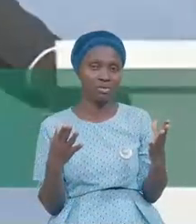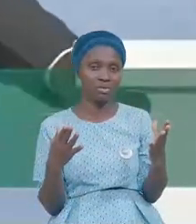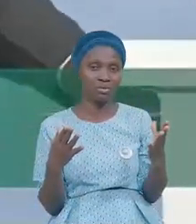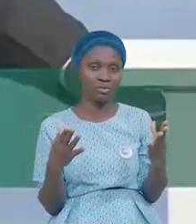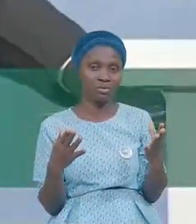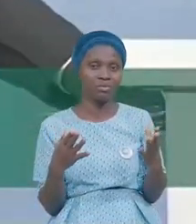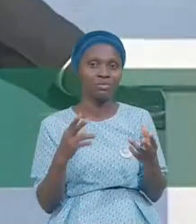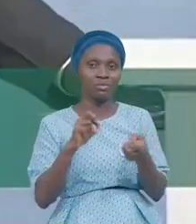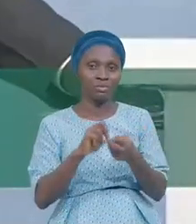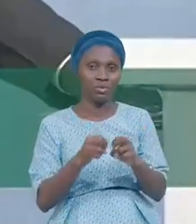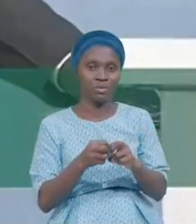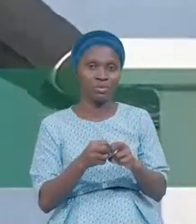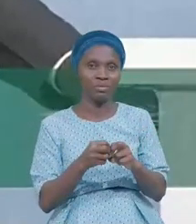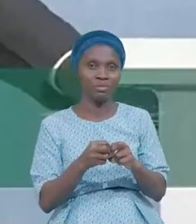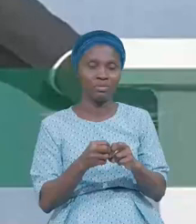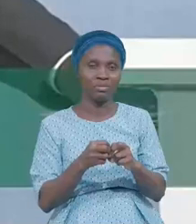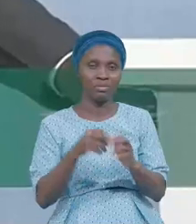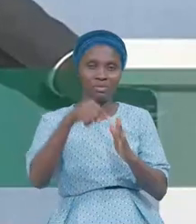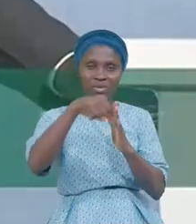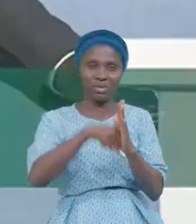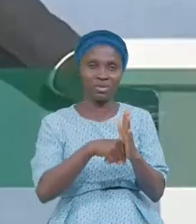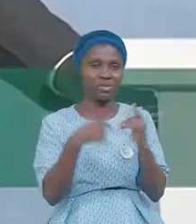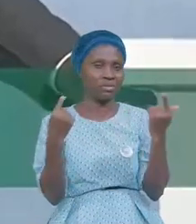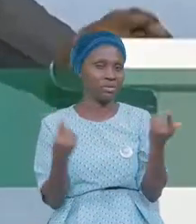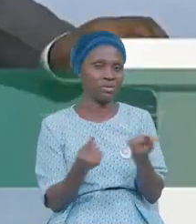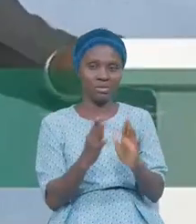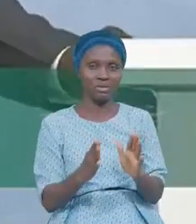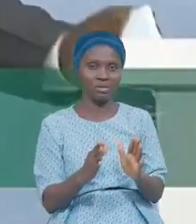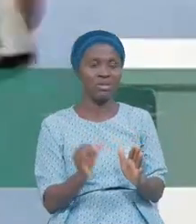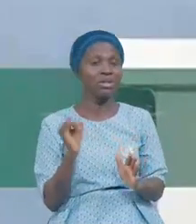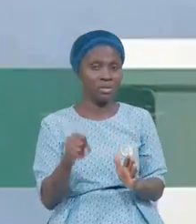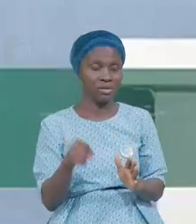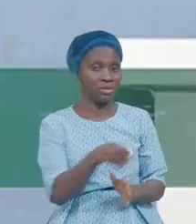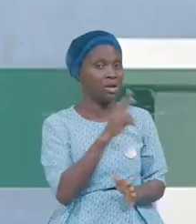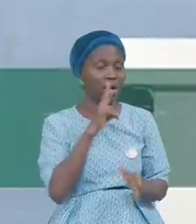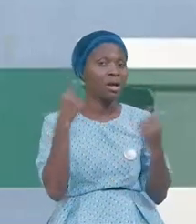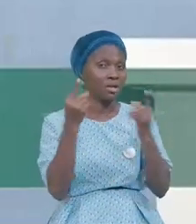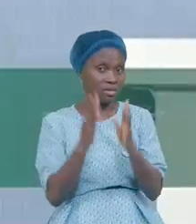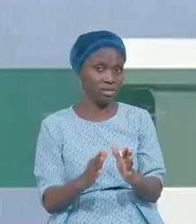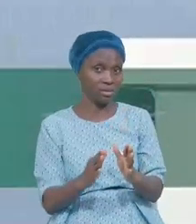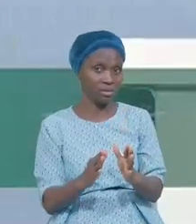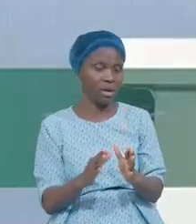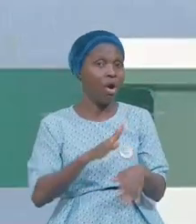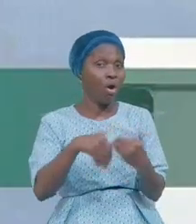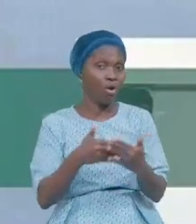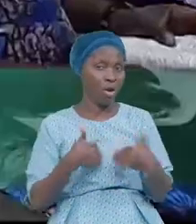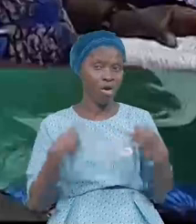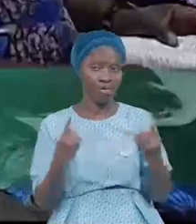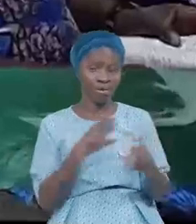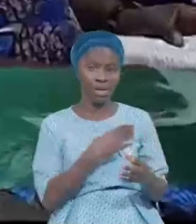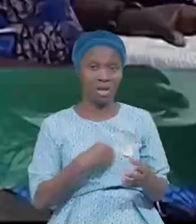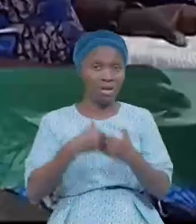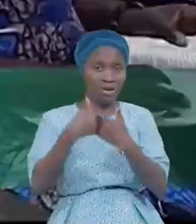ils n'avaient pas trop de sophistication dans les péchés. C'est vrai, ils étaient des péchés, tous sont péchés et sont privés de la gloire de Dieu.